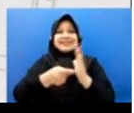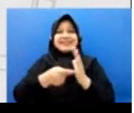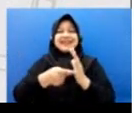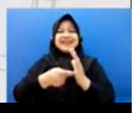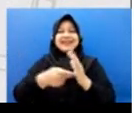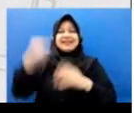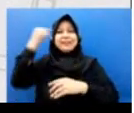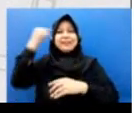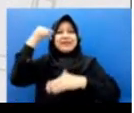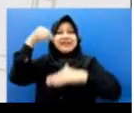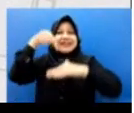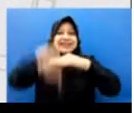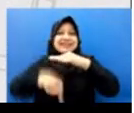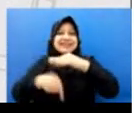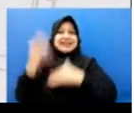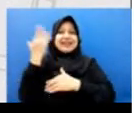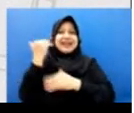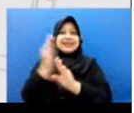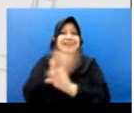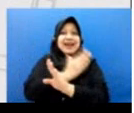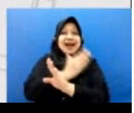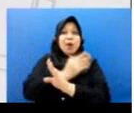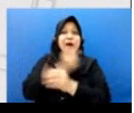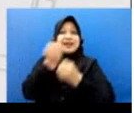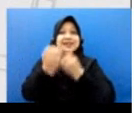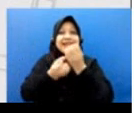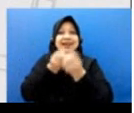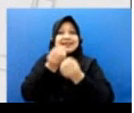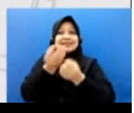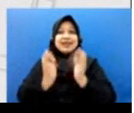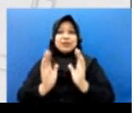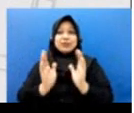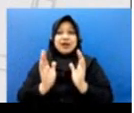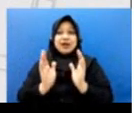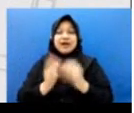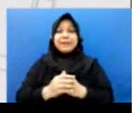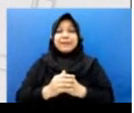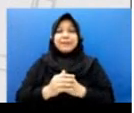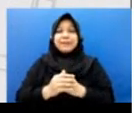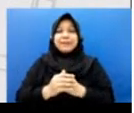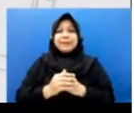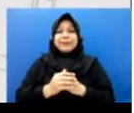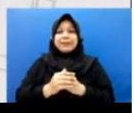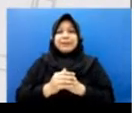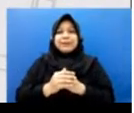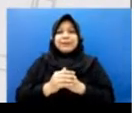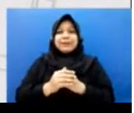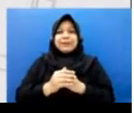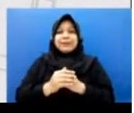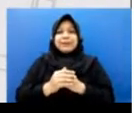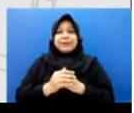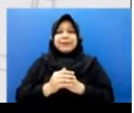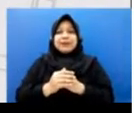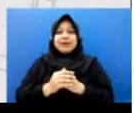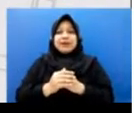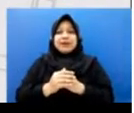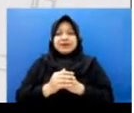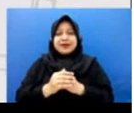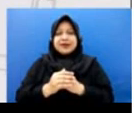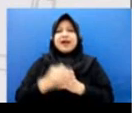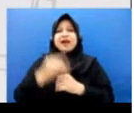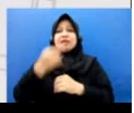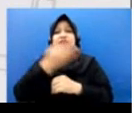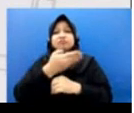Yang ilustrasi rem dan filter ini adalah gambaran bagaimana proses sadar, hati-hati, disiplin,